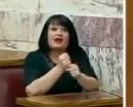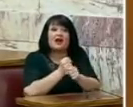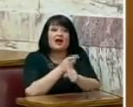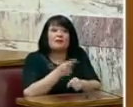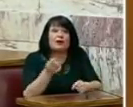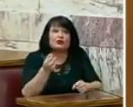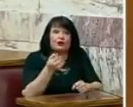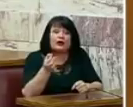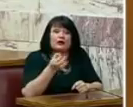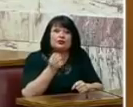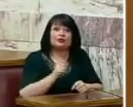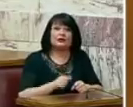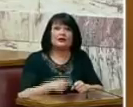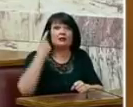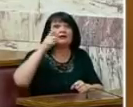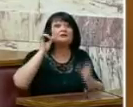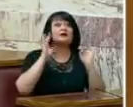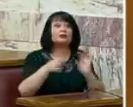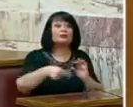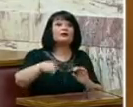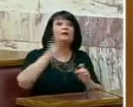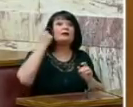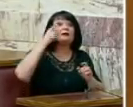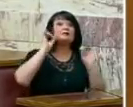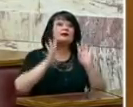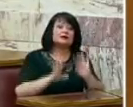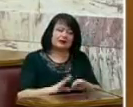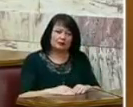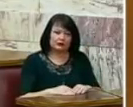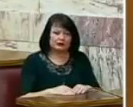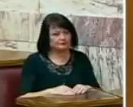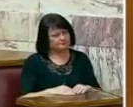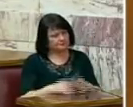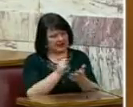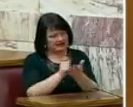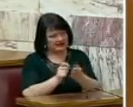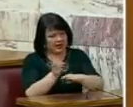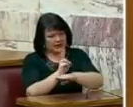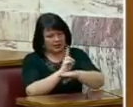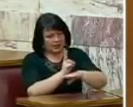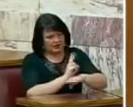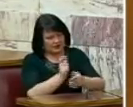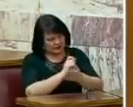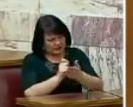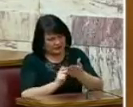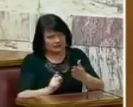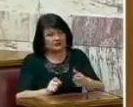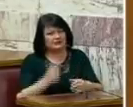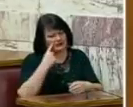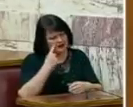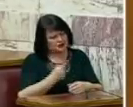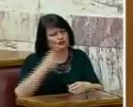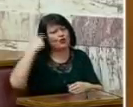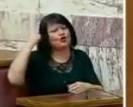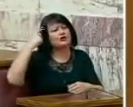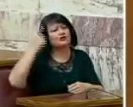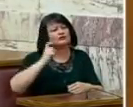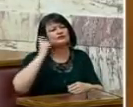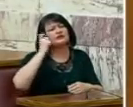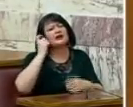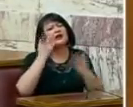άλλα δεν ξέρουμε τίποτα. Μέσα σε αυτά τα έγγραφα, συνέχιζε το όνειρο, φαντάσου λέει,